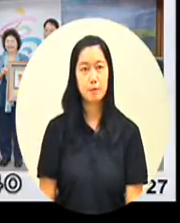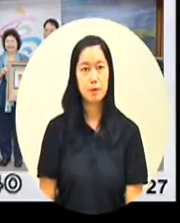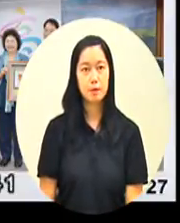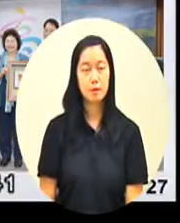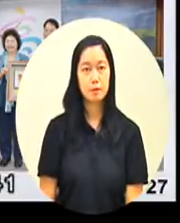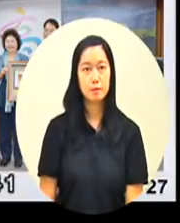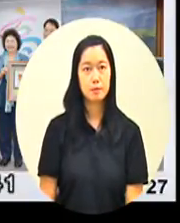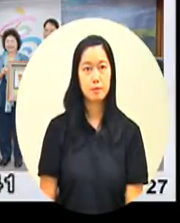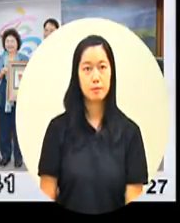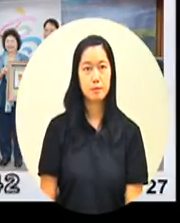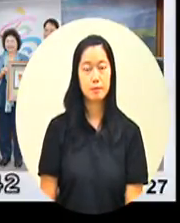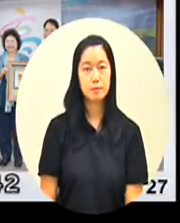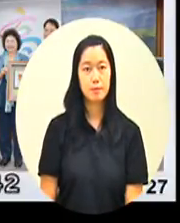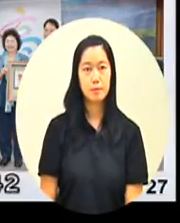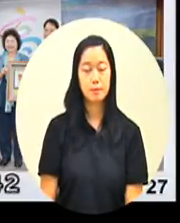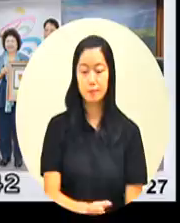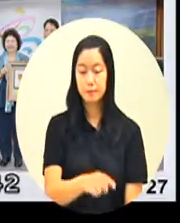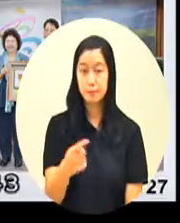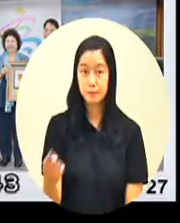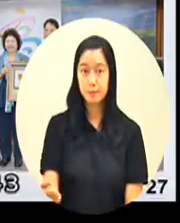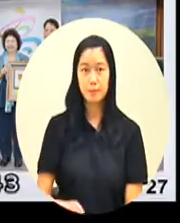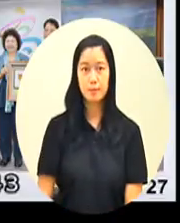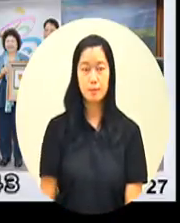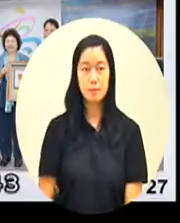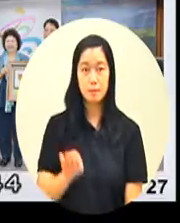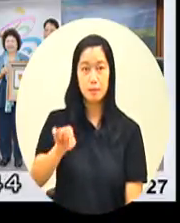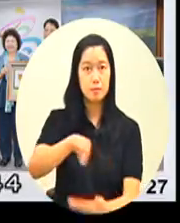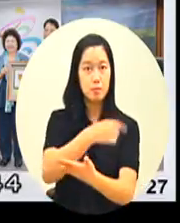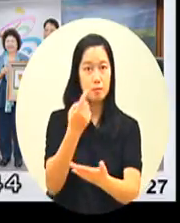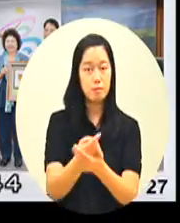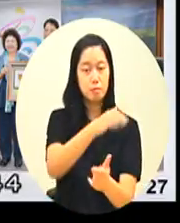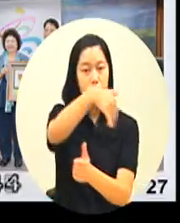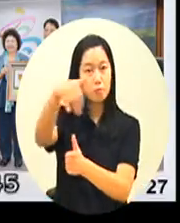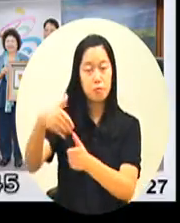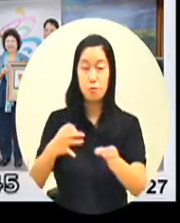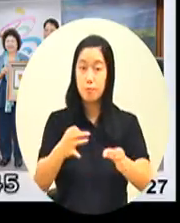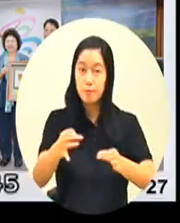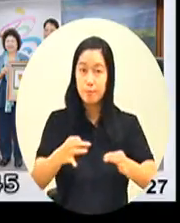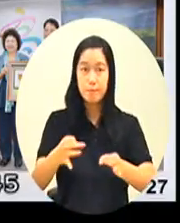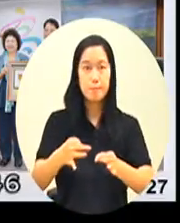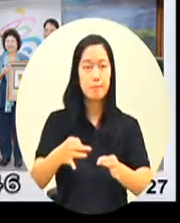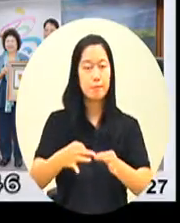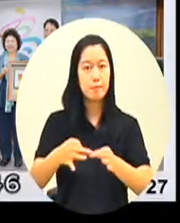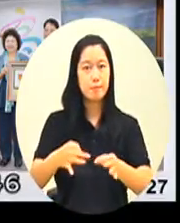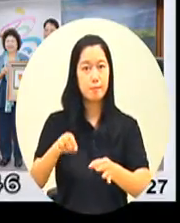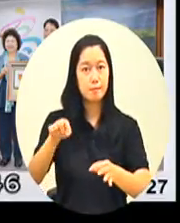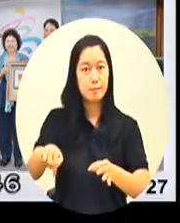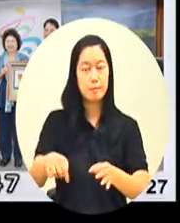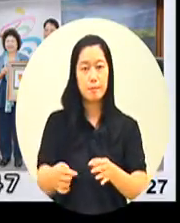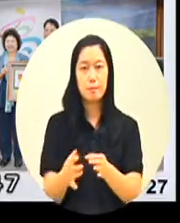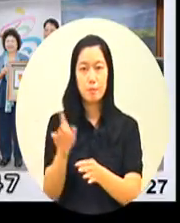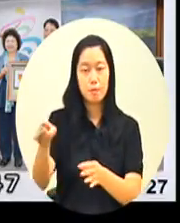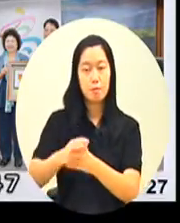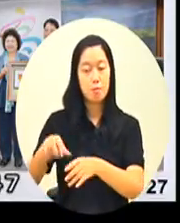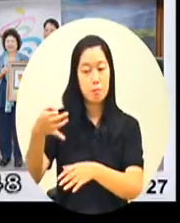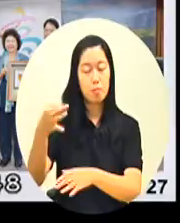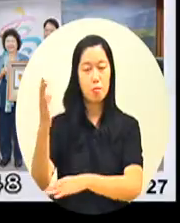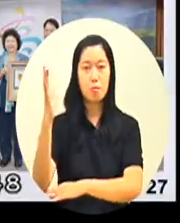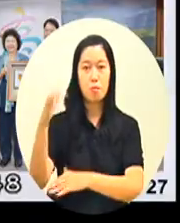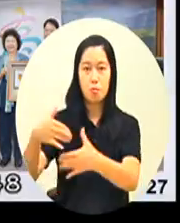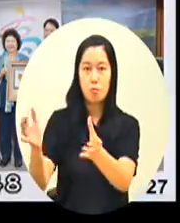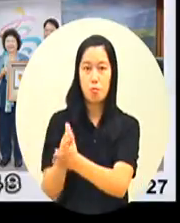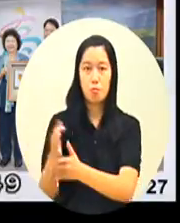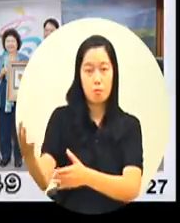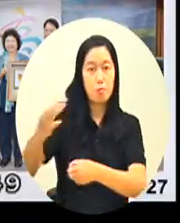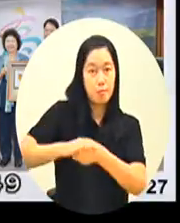下面几个几页就是我们整个招商的一些获得财政部的一些奖项。第